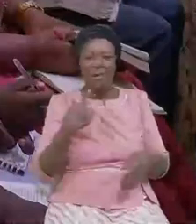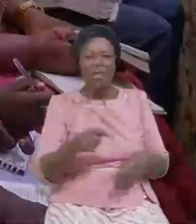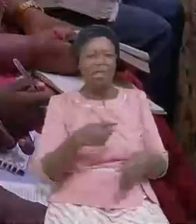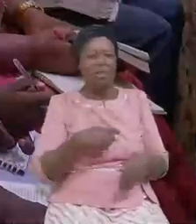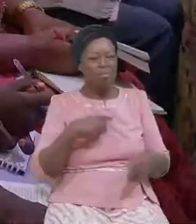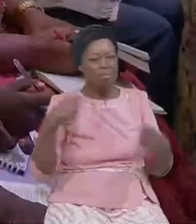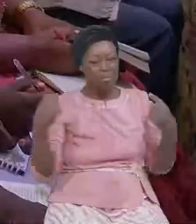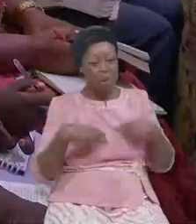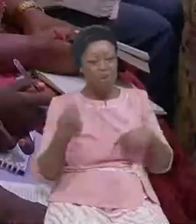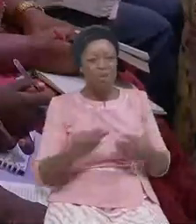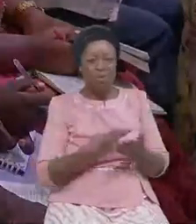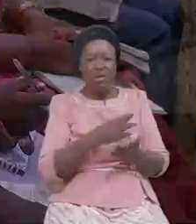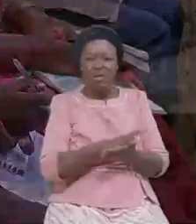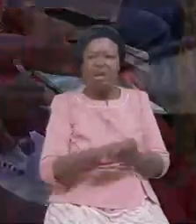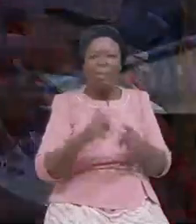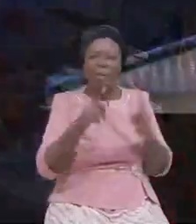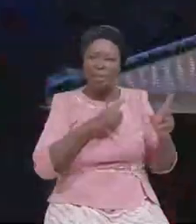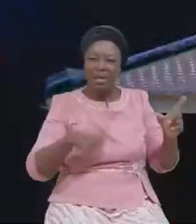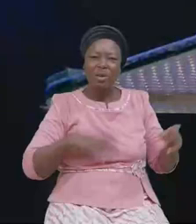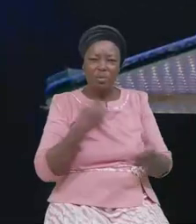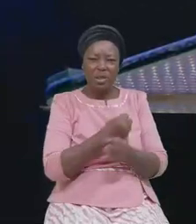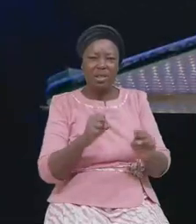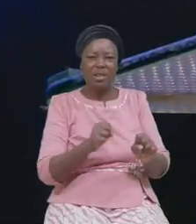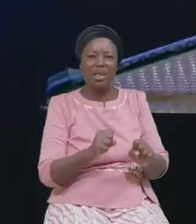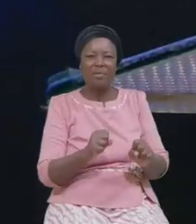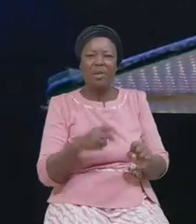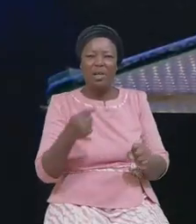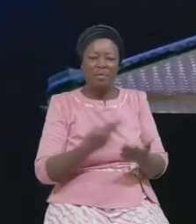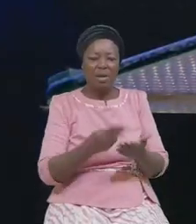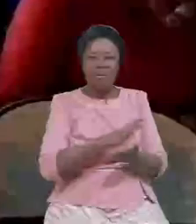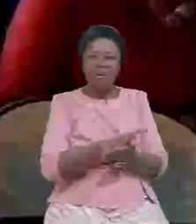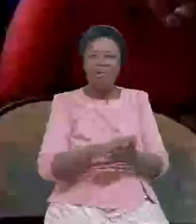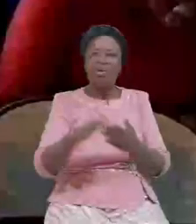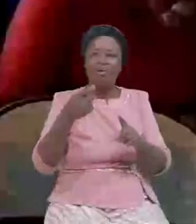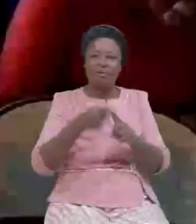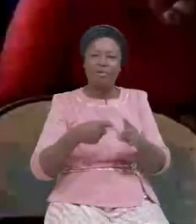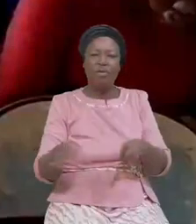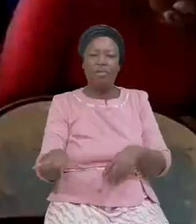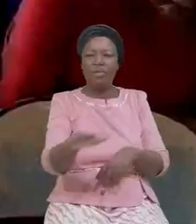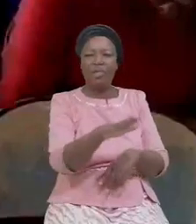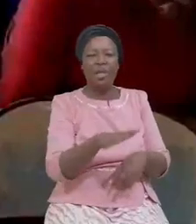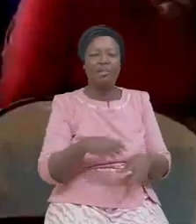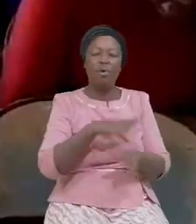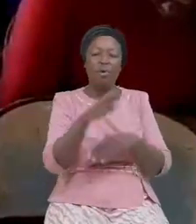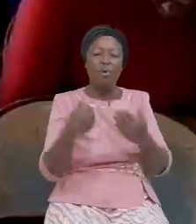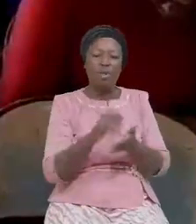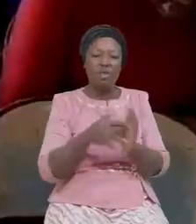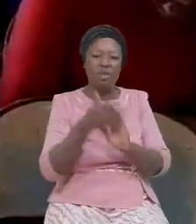mais le Seigneur l'en délivre toujours. Le Seigneur délivrera le juste de toutes les